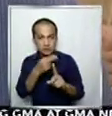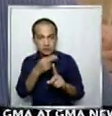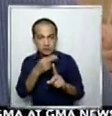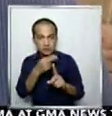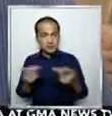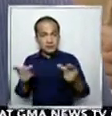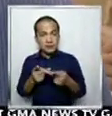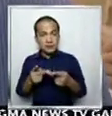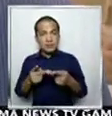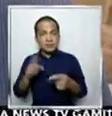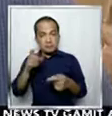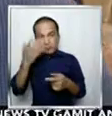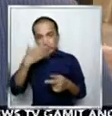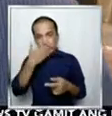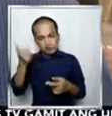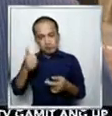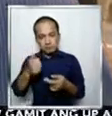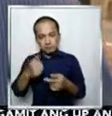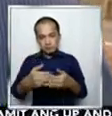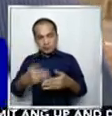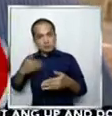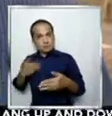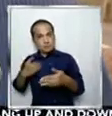preemptive para at least orderly ang